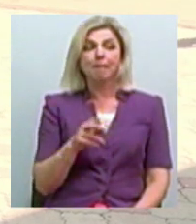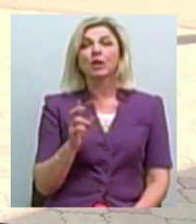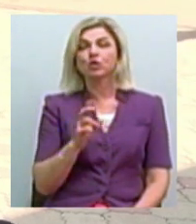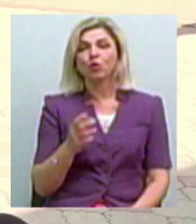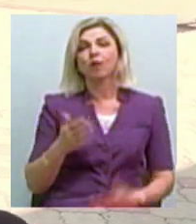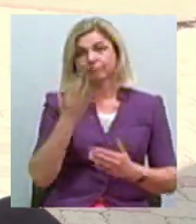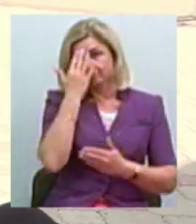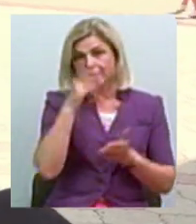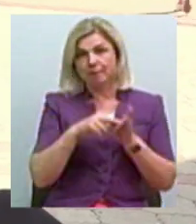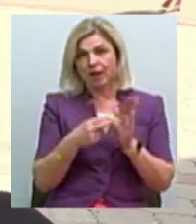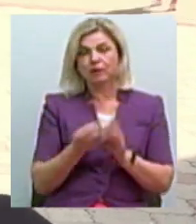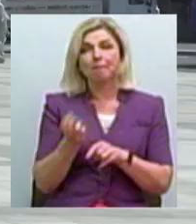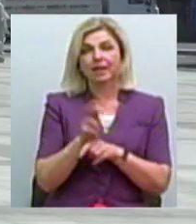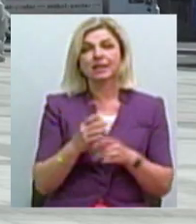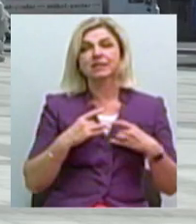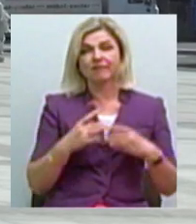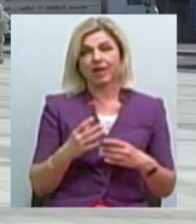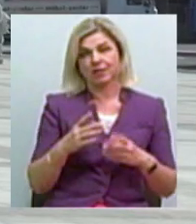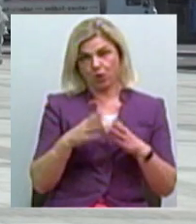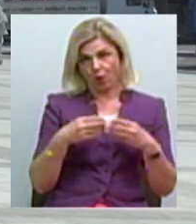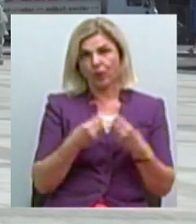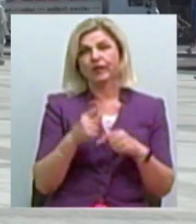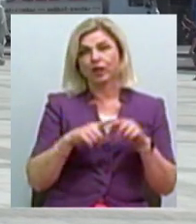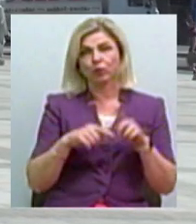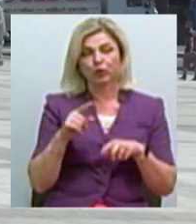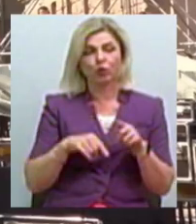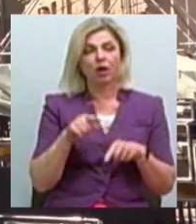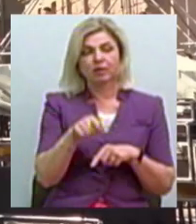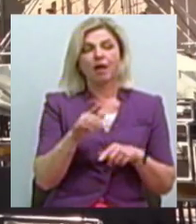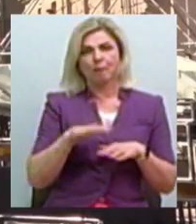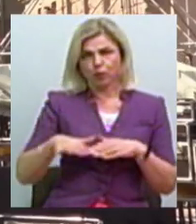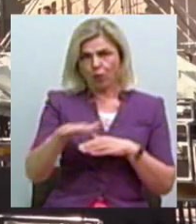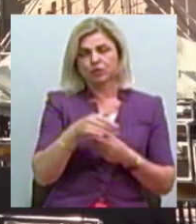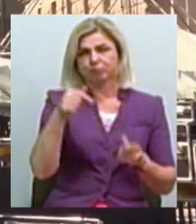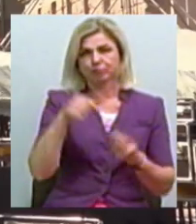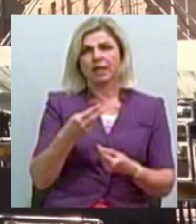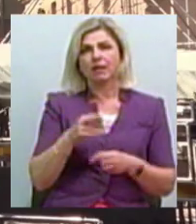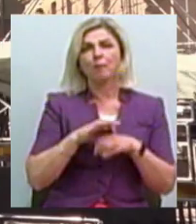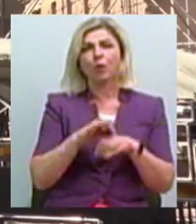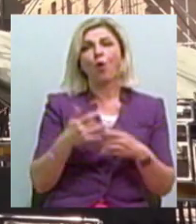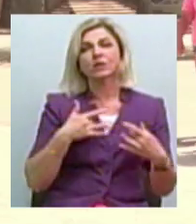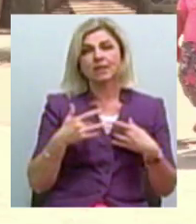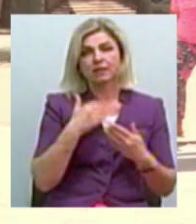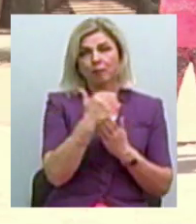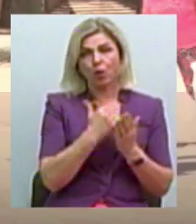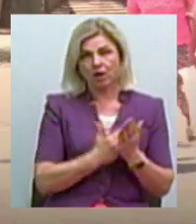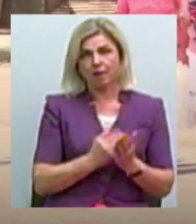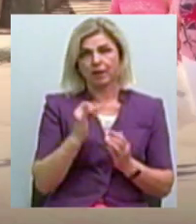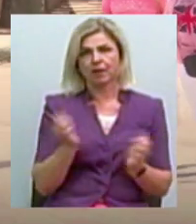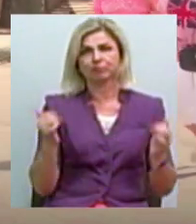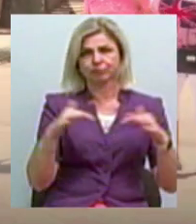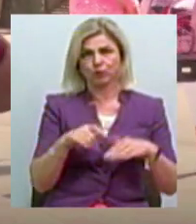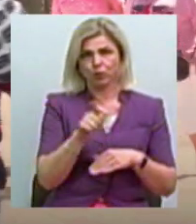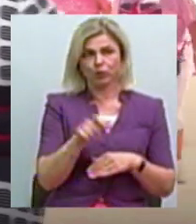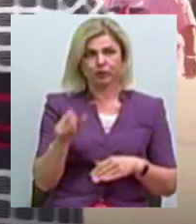на свято з родиною. Вважає, що Соборна площа цілком підходить для великого скупчення людей та проведення концертної програми. Для мене саме головне, те,